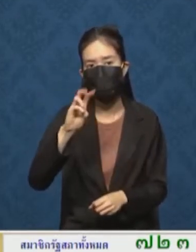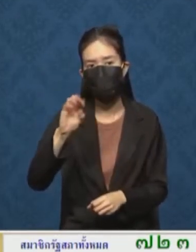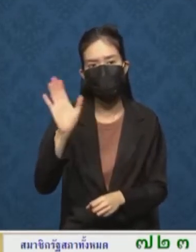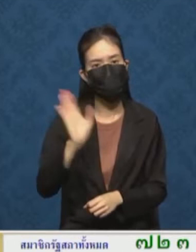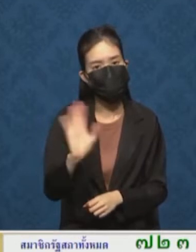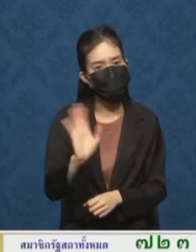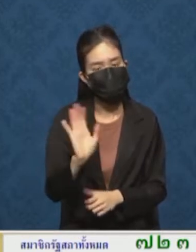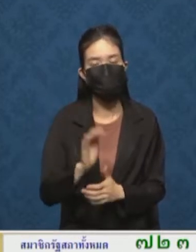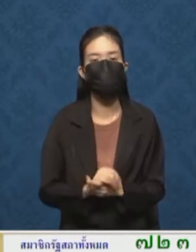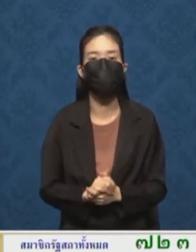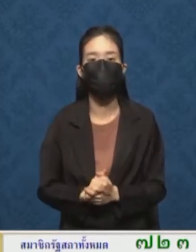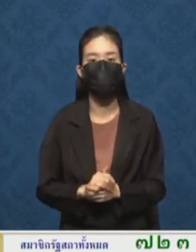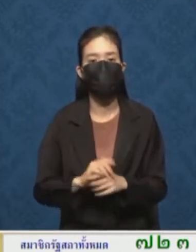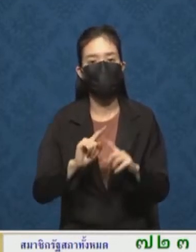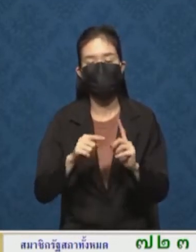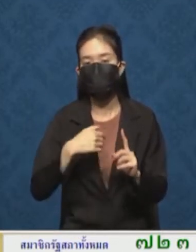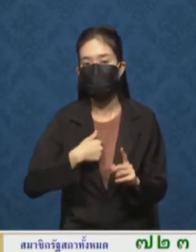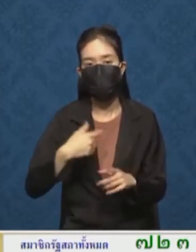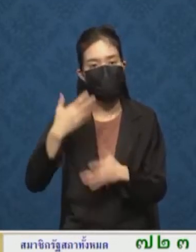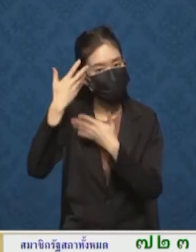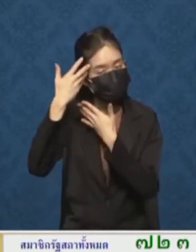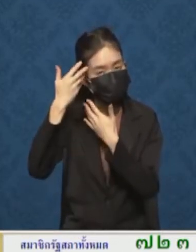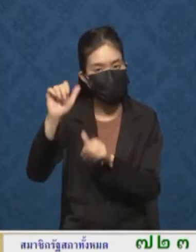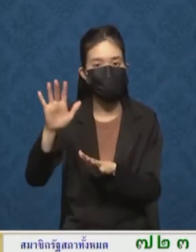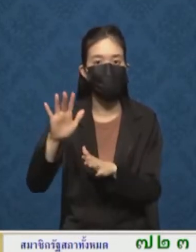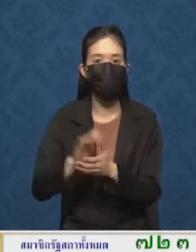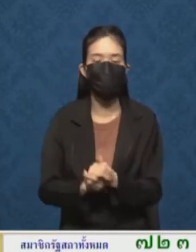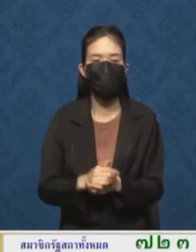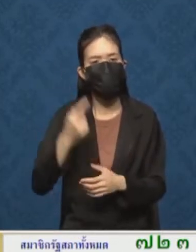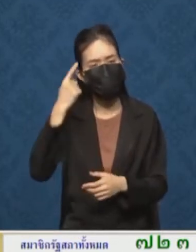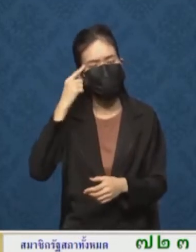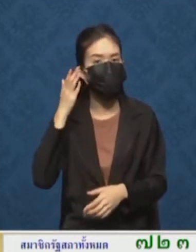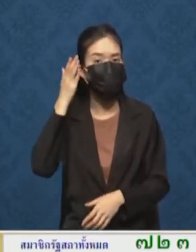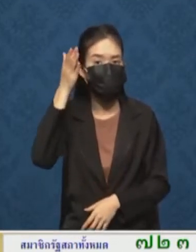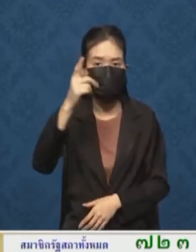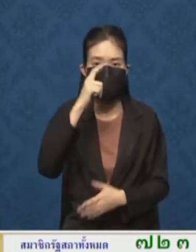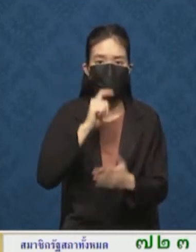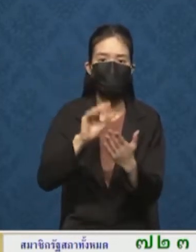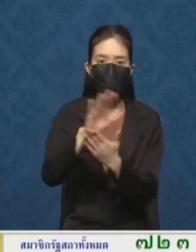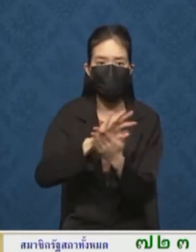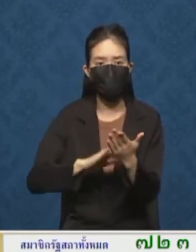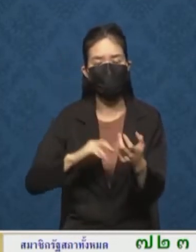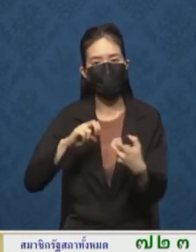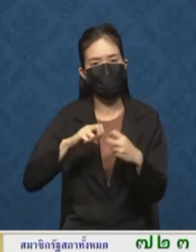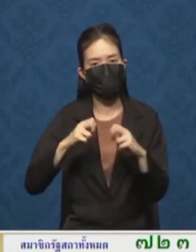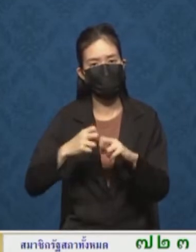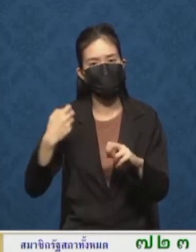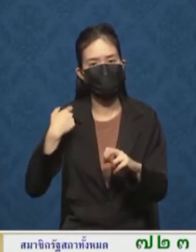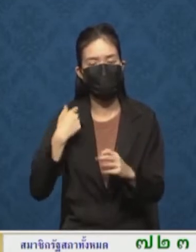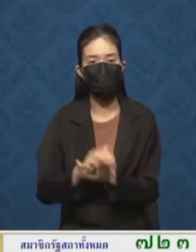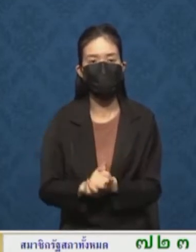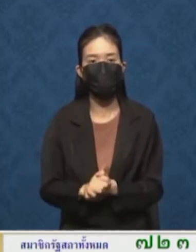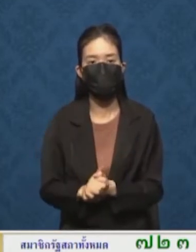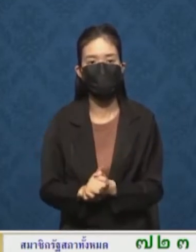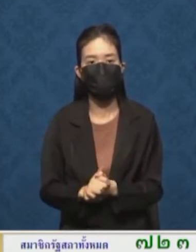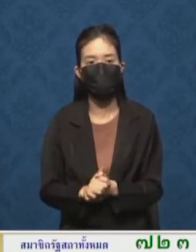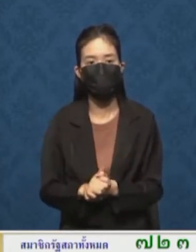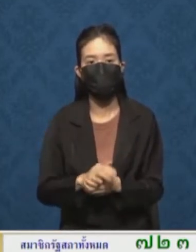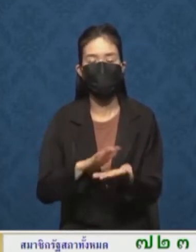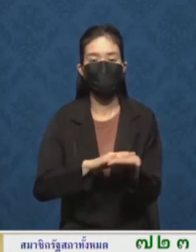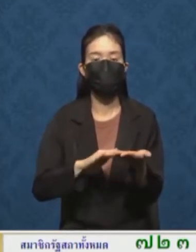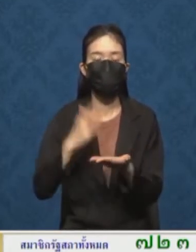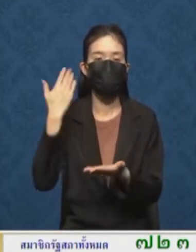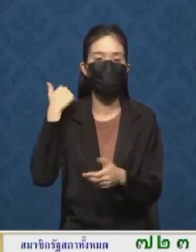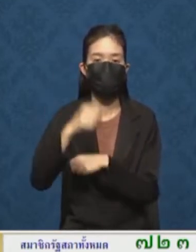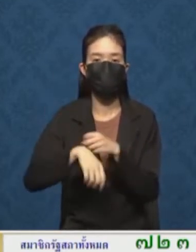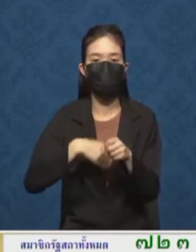ผมเรีว่า ถ้าเราปลอยแบบนี้ไป ประเทศเราจะเกิดวิกฤษมากลาสุ 10 พฤษิกัยยนว 63-64 ประทานโษที่ผ